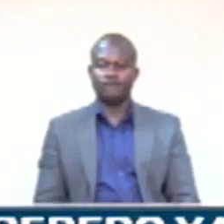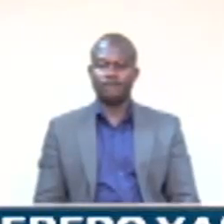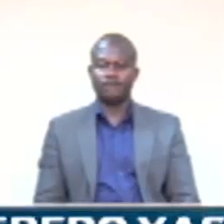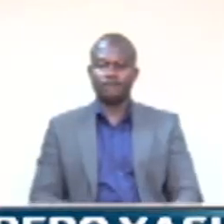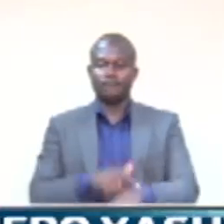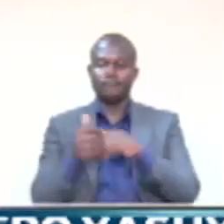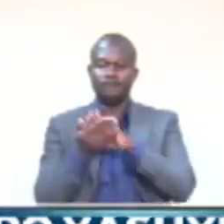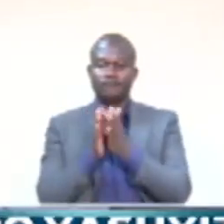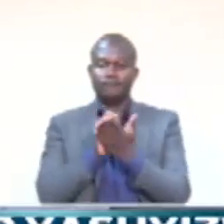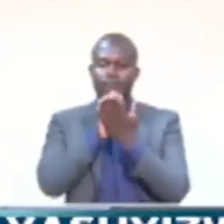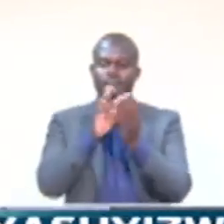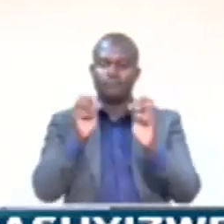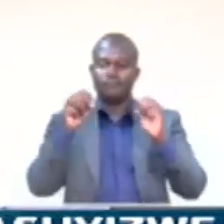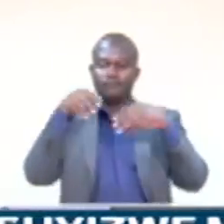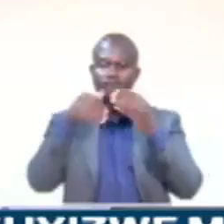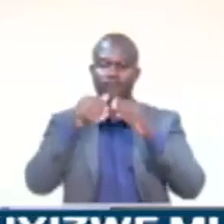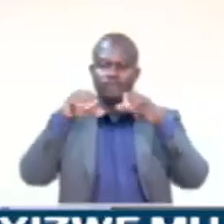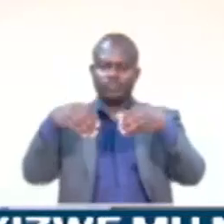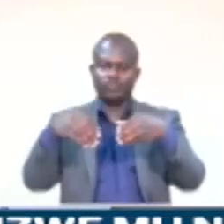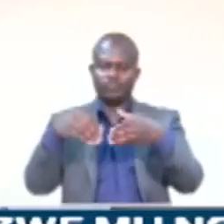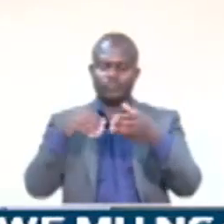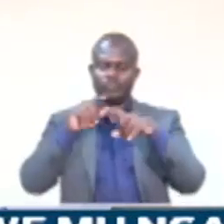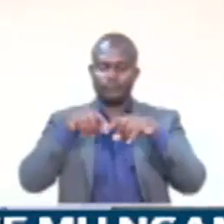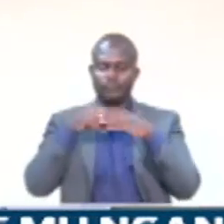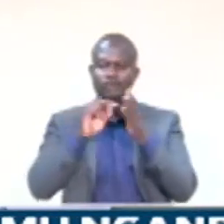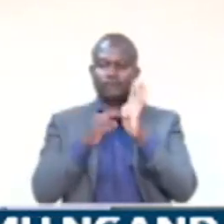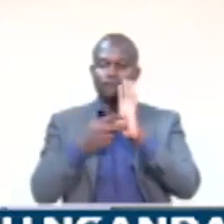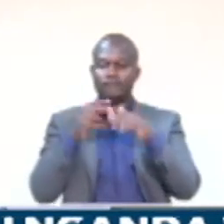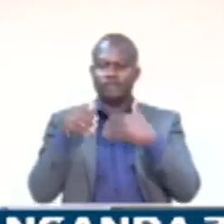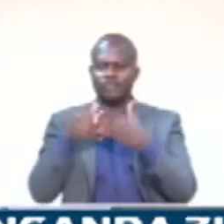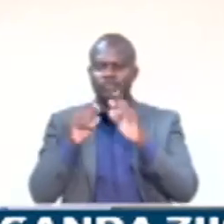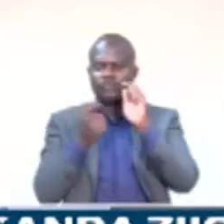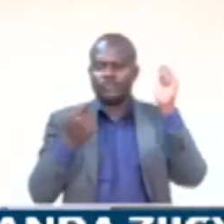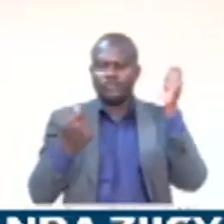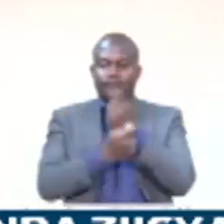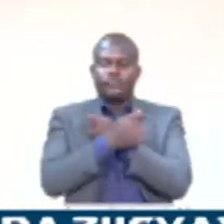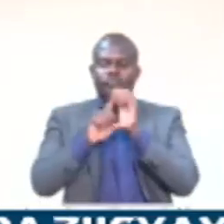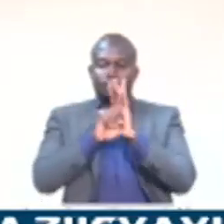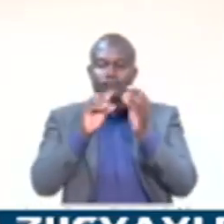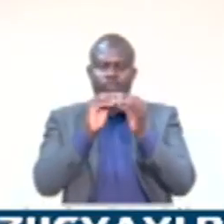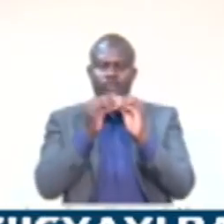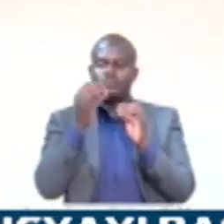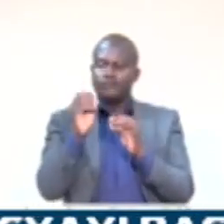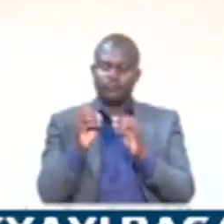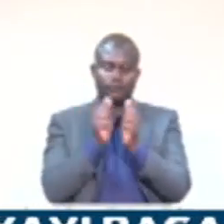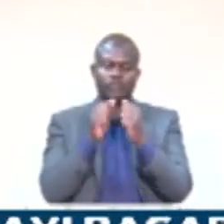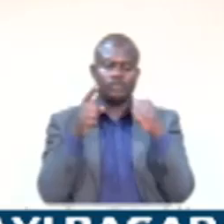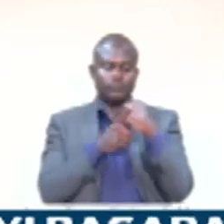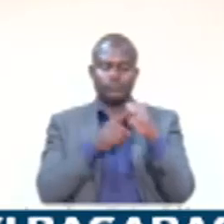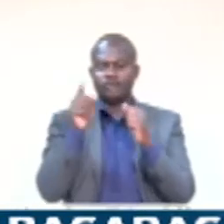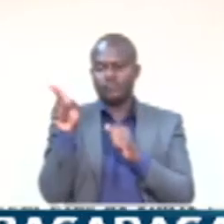Ubwo yagezaga ku Nteko Ishinga Amategeko umutwe w'Abadepite ishingiro ry'umushinga wo guhindura itegeko nimero